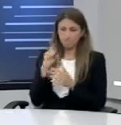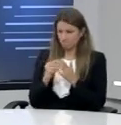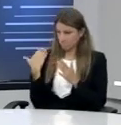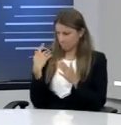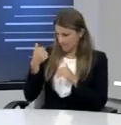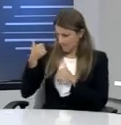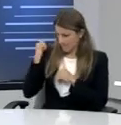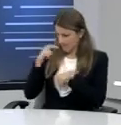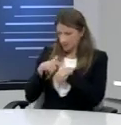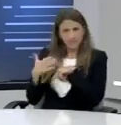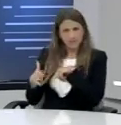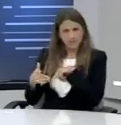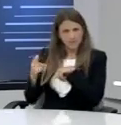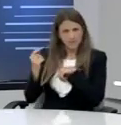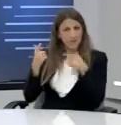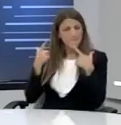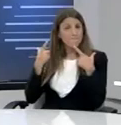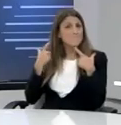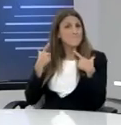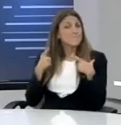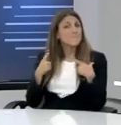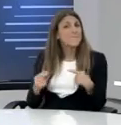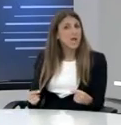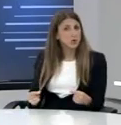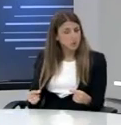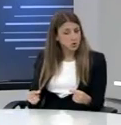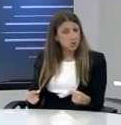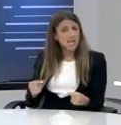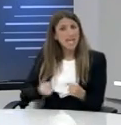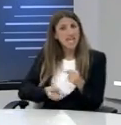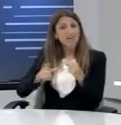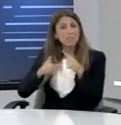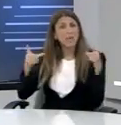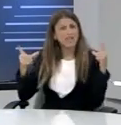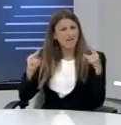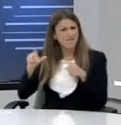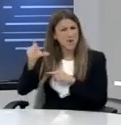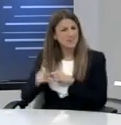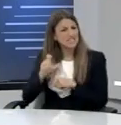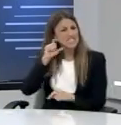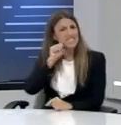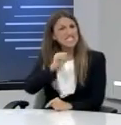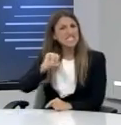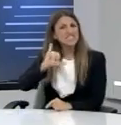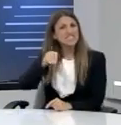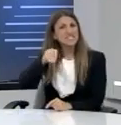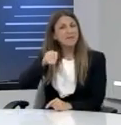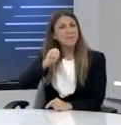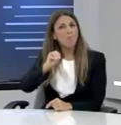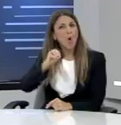Μόλις χθες, το στέλεχος και βουλευτής σας Σιμόπουλος της Θεσσαλονίκης βγήκε και κατήγγειλε ότι στην παρέλαση της